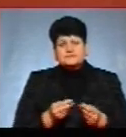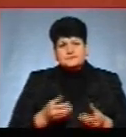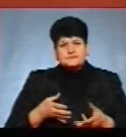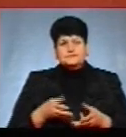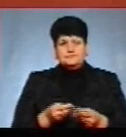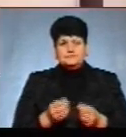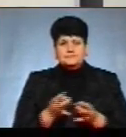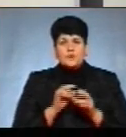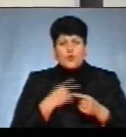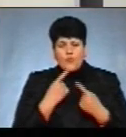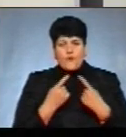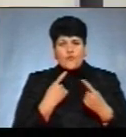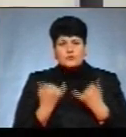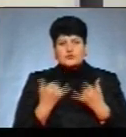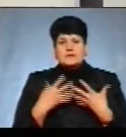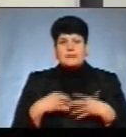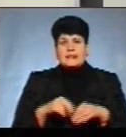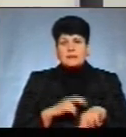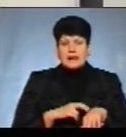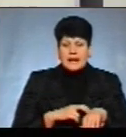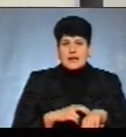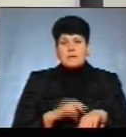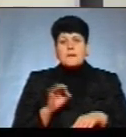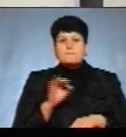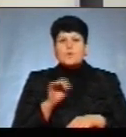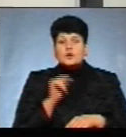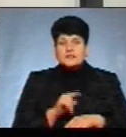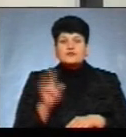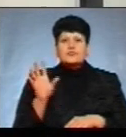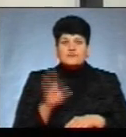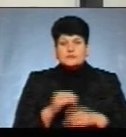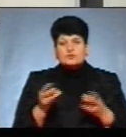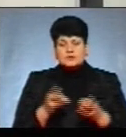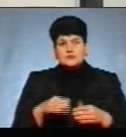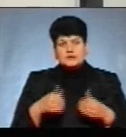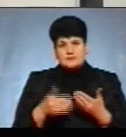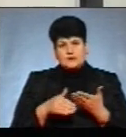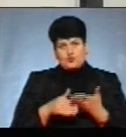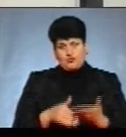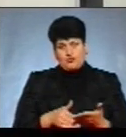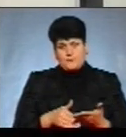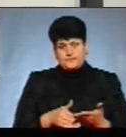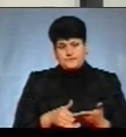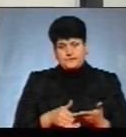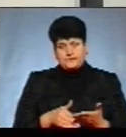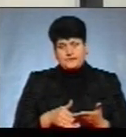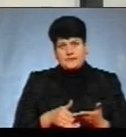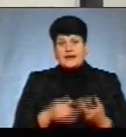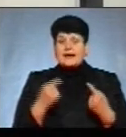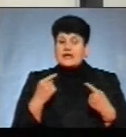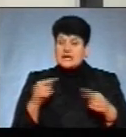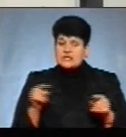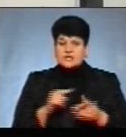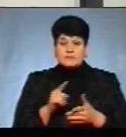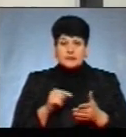переконуємо, ми говоримо сьогодні з сімейними лікарями про те, що всім потрібно буде надавати допомогу. Як я вже сказав,